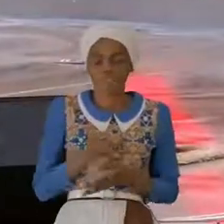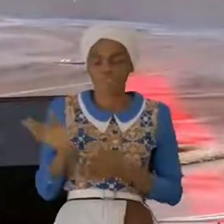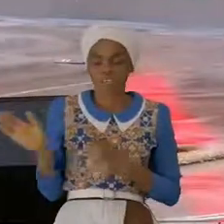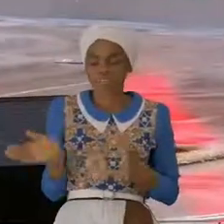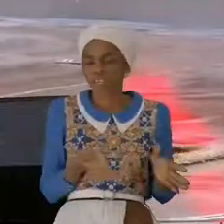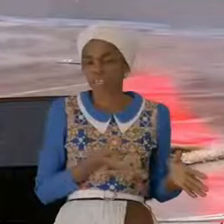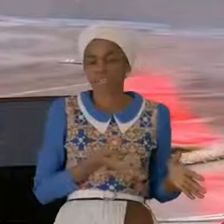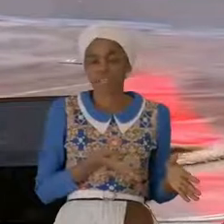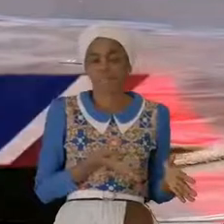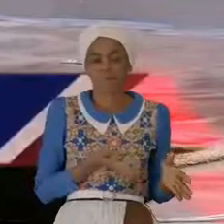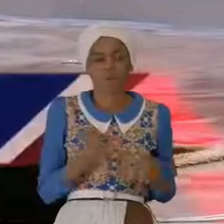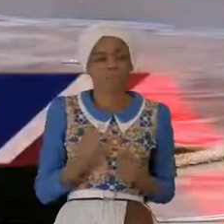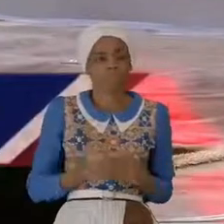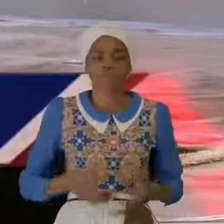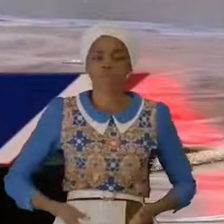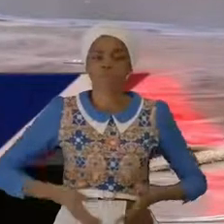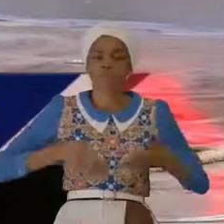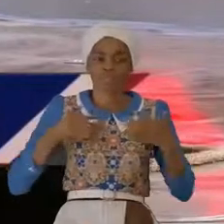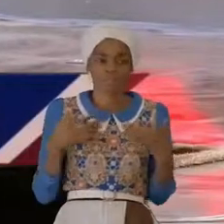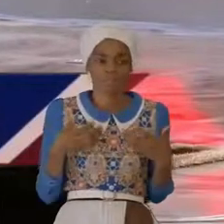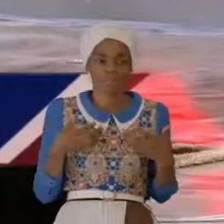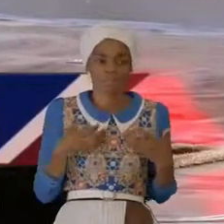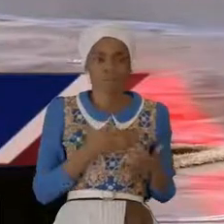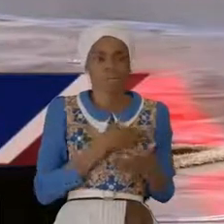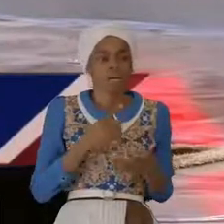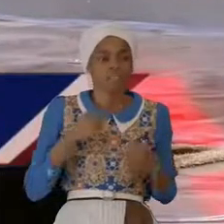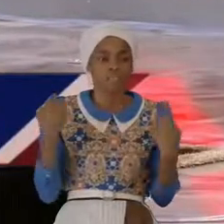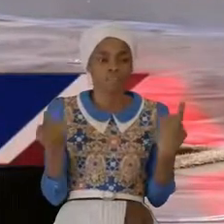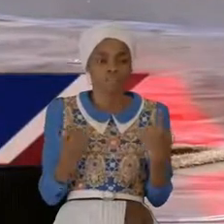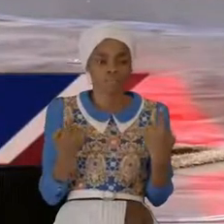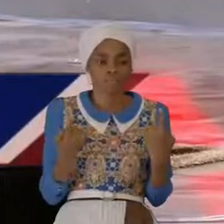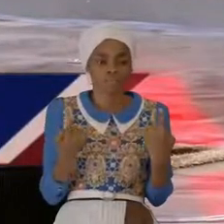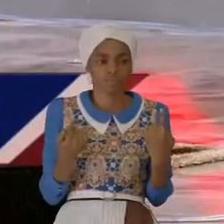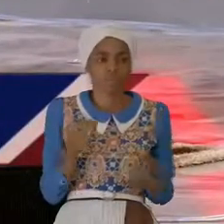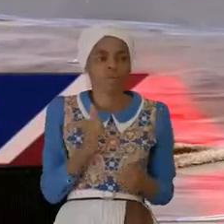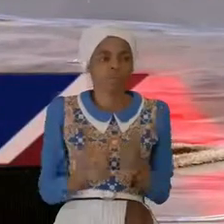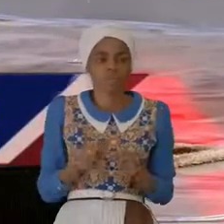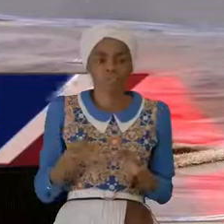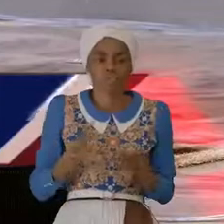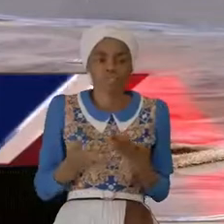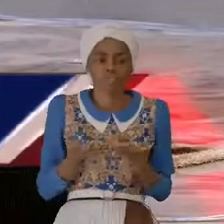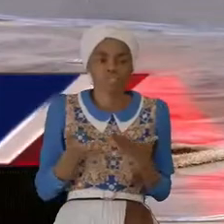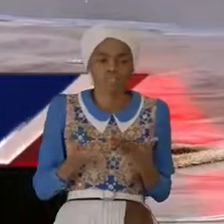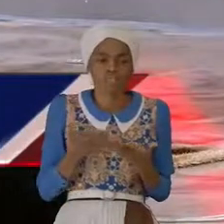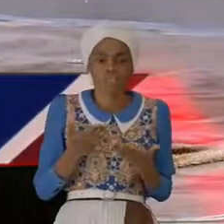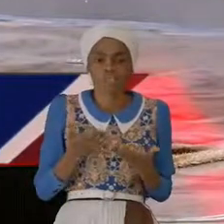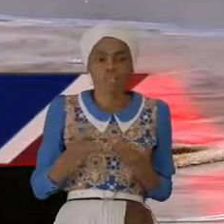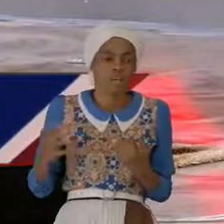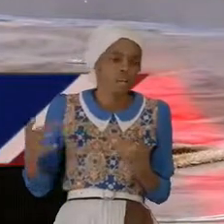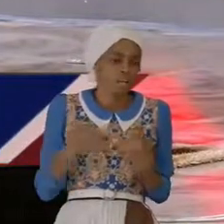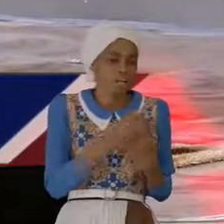rejetons tout fardeau et le péché qui nous enveloppe si